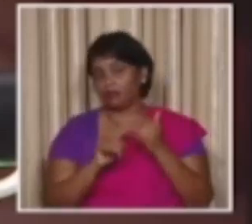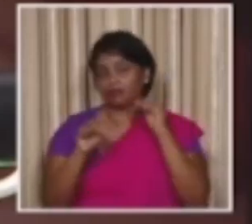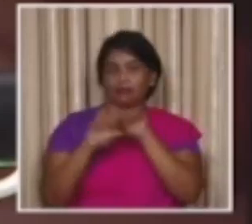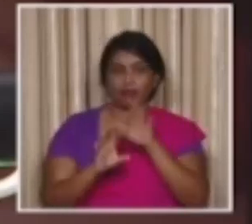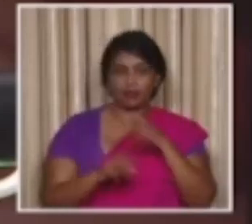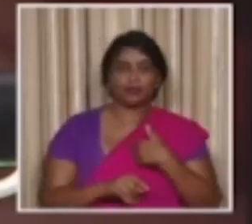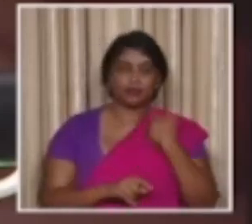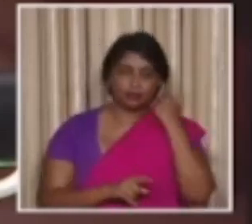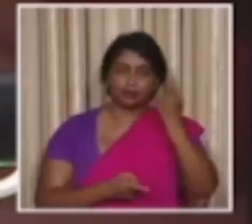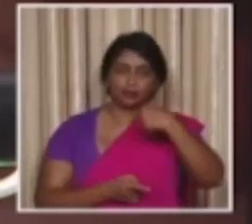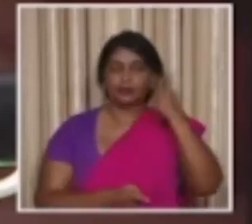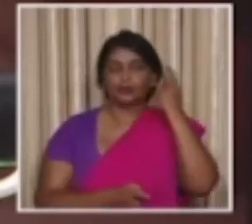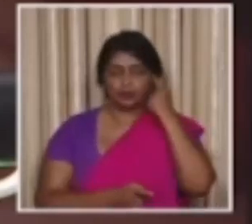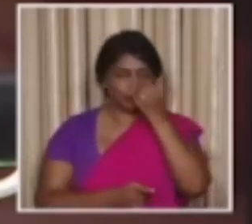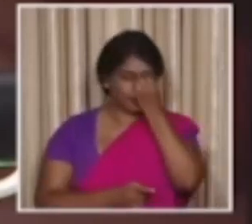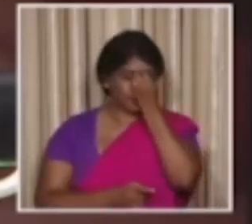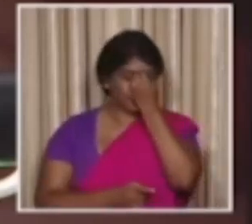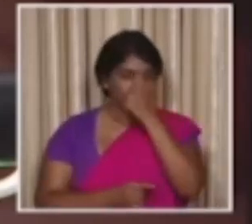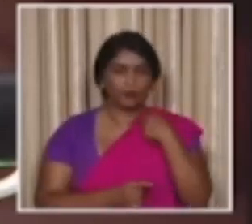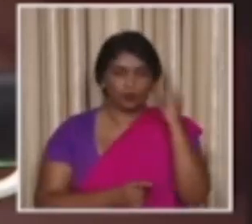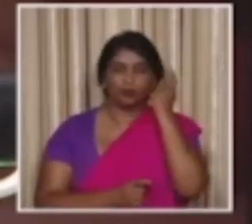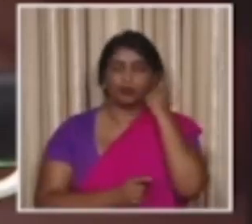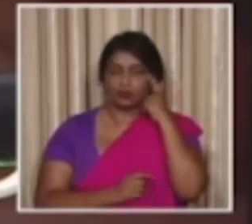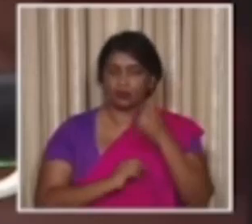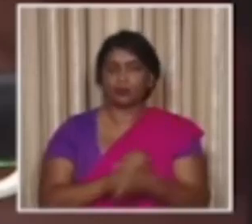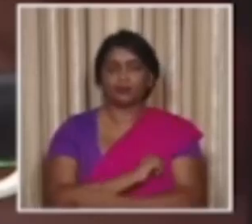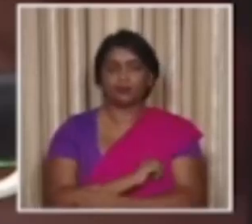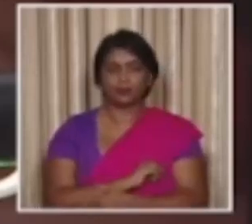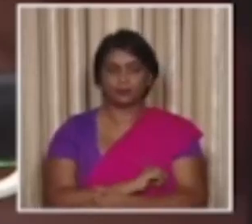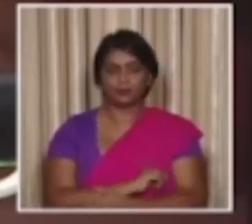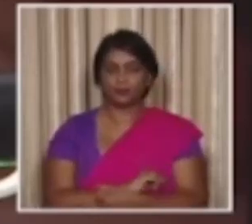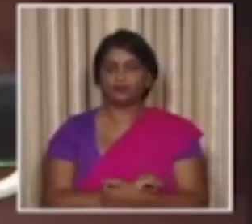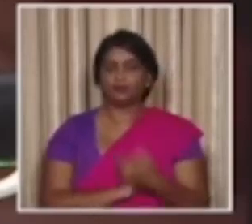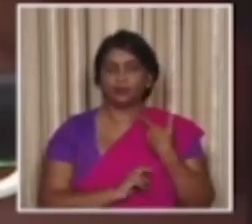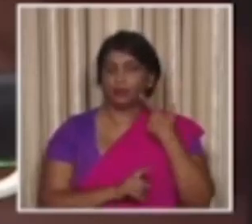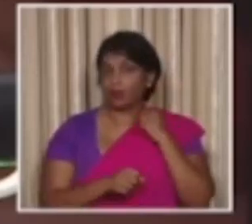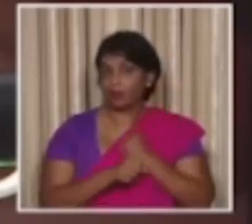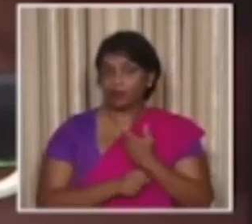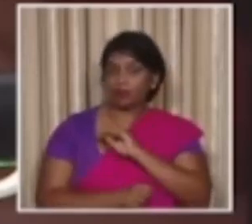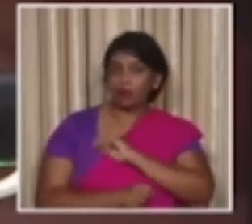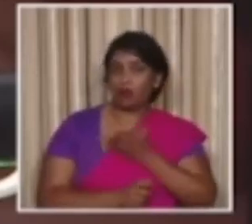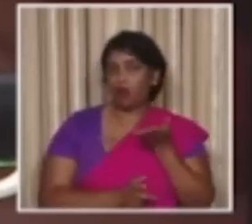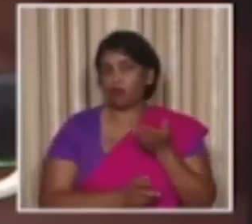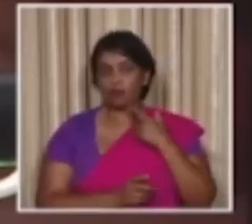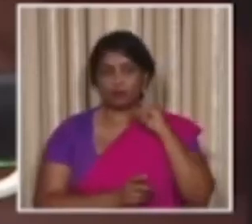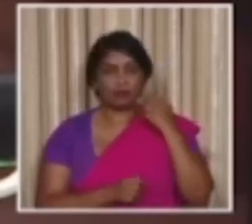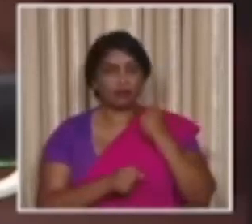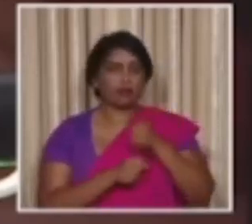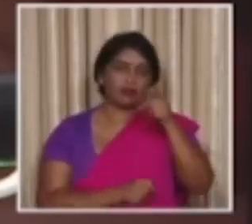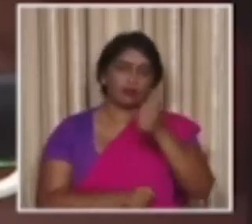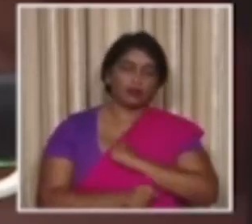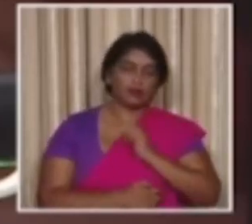කරන බව මම හිතන්නේ අපි කාටවත් අද රහසක් නෙවෙයි. ඒක අපි කවුරුත් දන්න සත්‍යයක්. මම දන්නේ ආණ්ඩුව එක දරාගෙන ඉන්නේ කොහොමද කියලා. ඒක ආණ්ඩුවේ